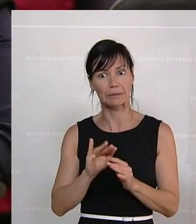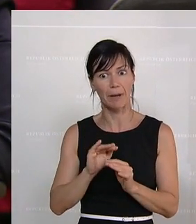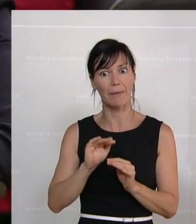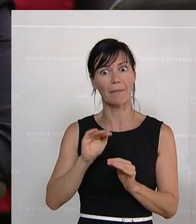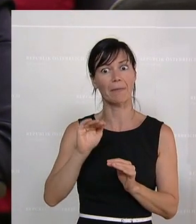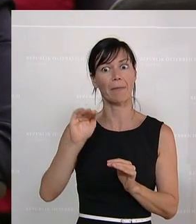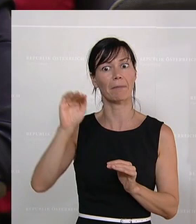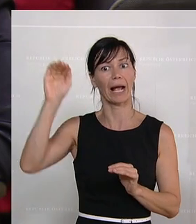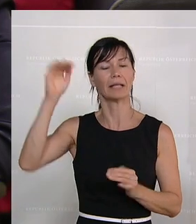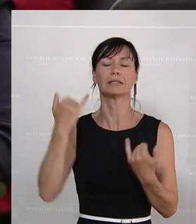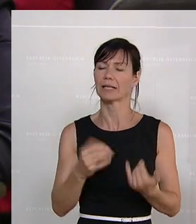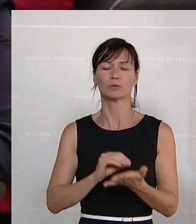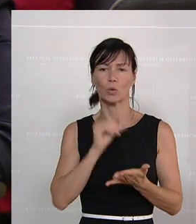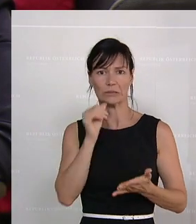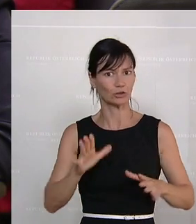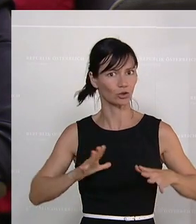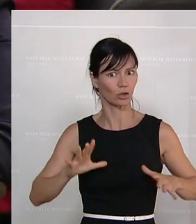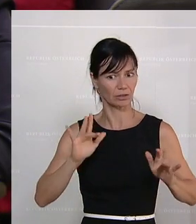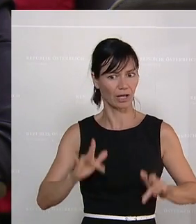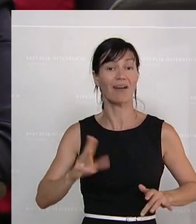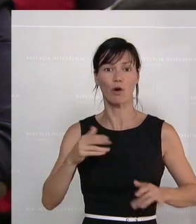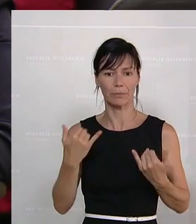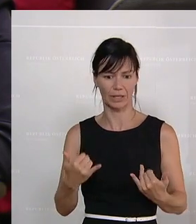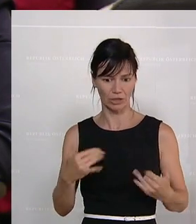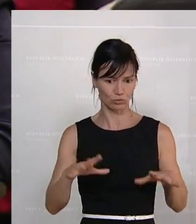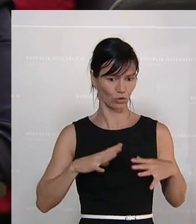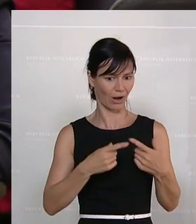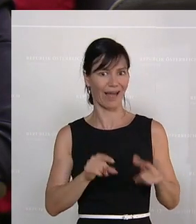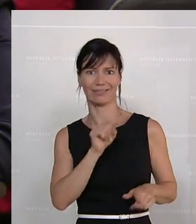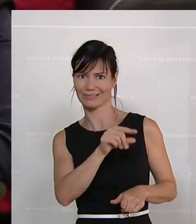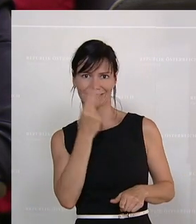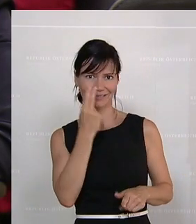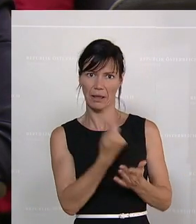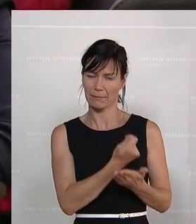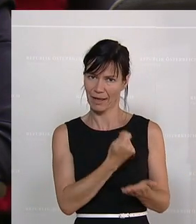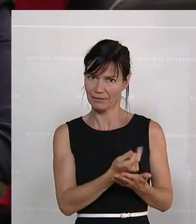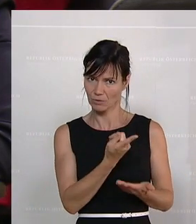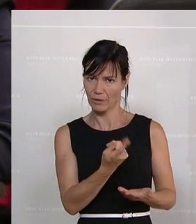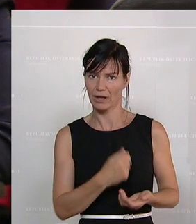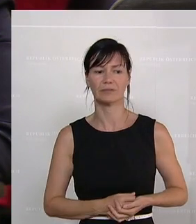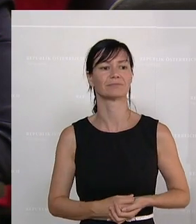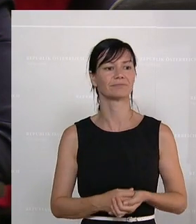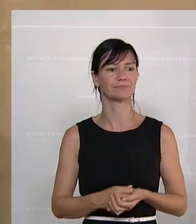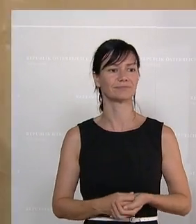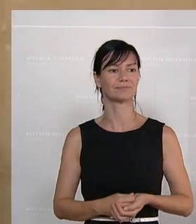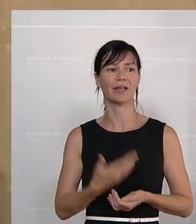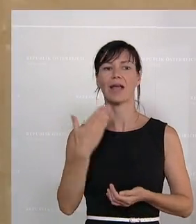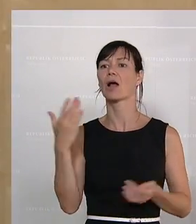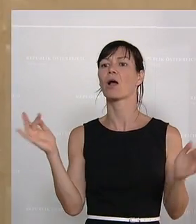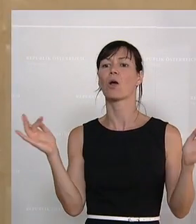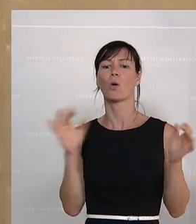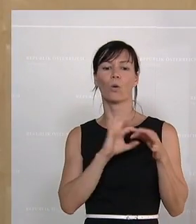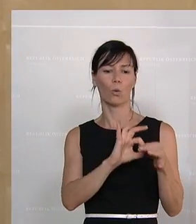schreckt uns das nicht so weil jetzt was anderes vordringlich ist es ist monti danke auch den koalitionspartner